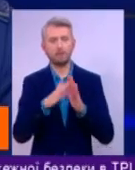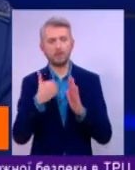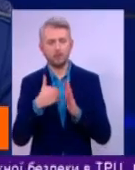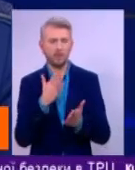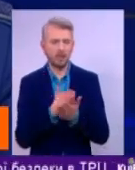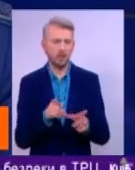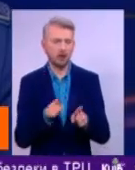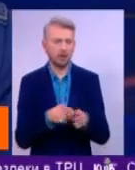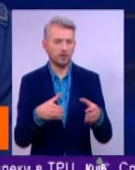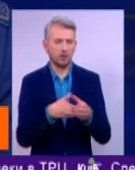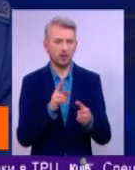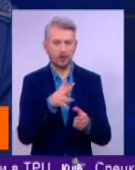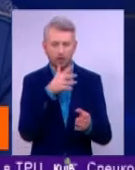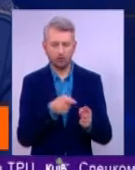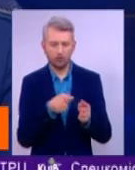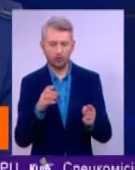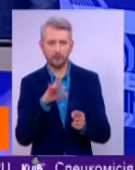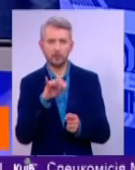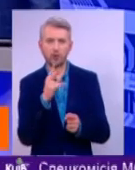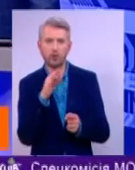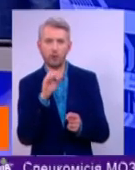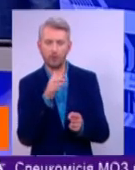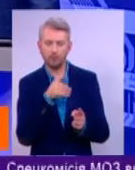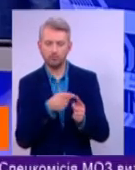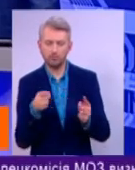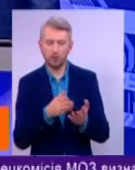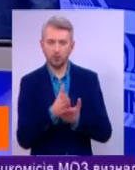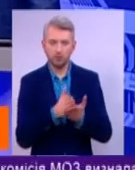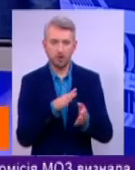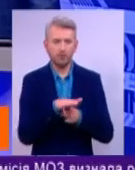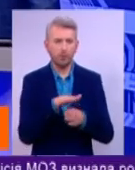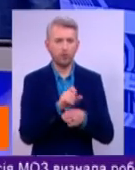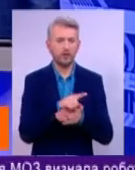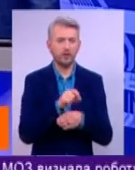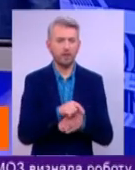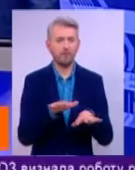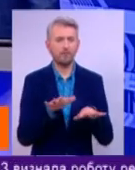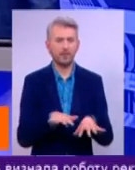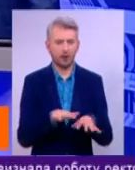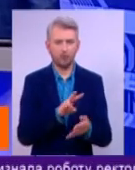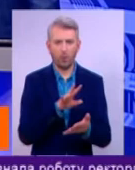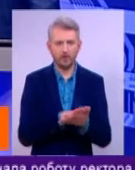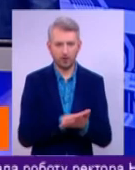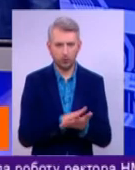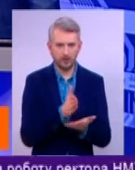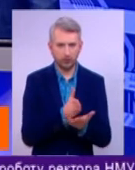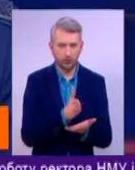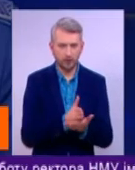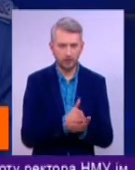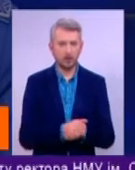така категорія, як строкова служба, яка виконує ці завдання в містах постійної дислокації. За рахунок цього